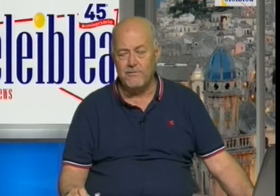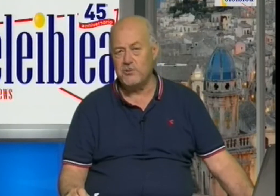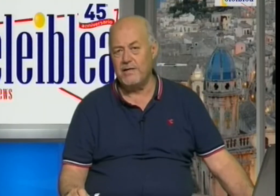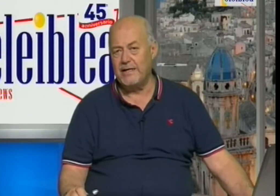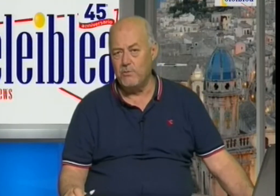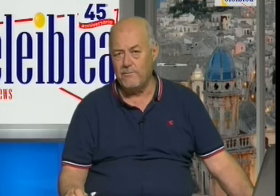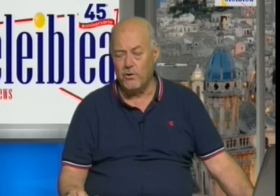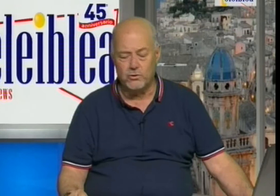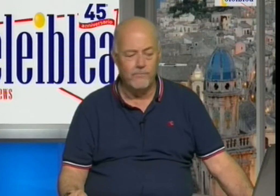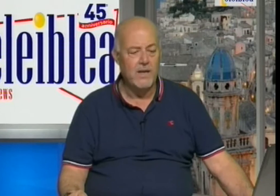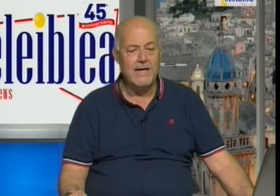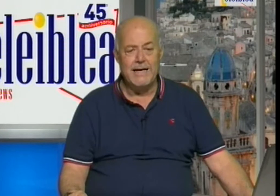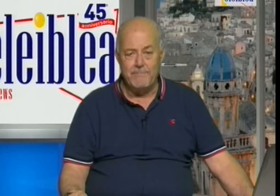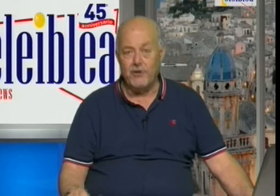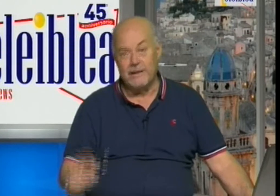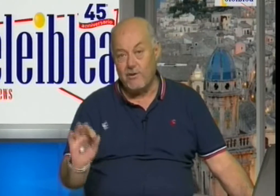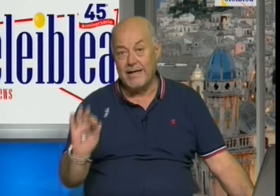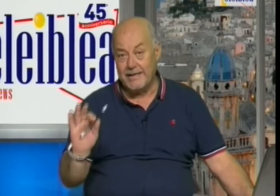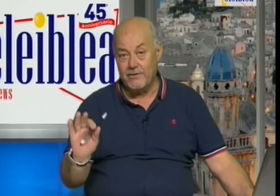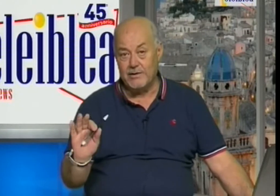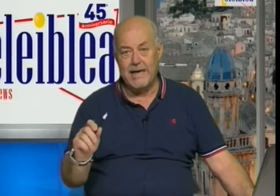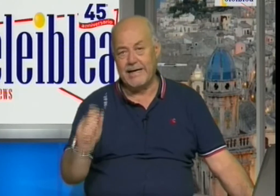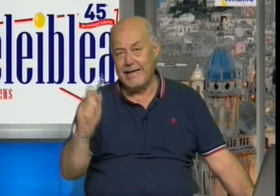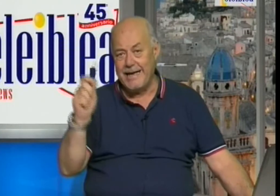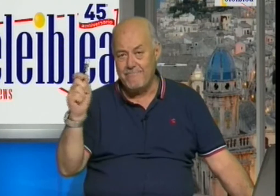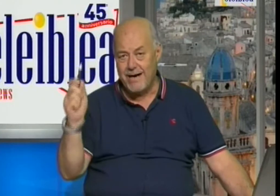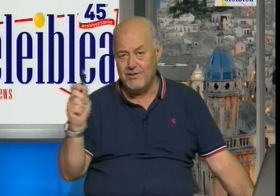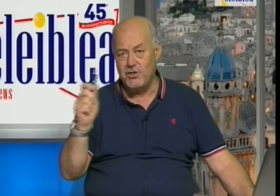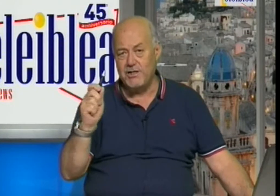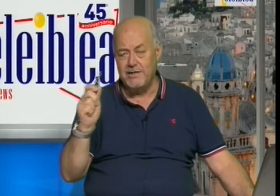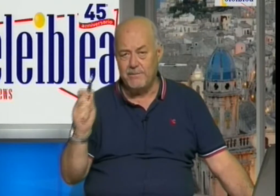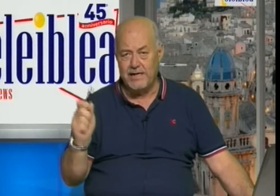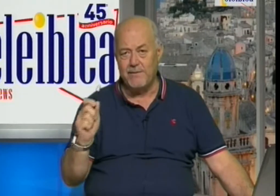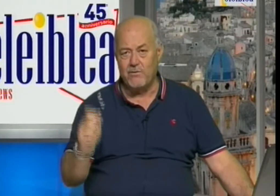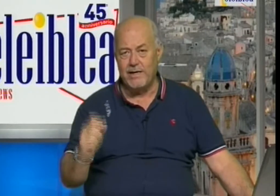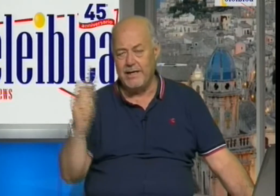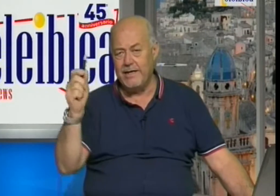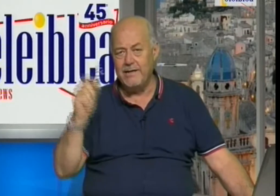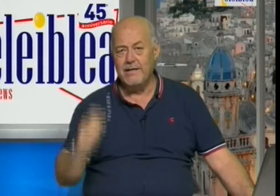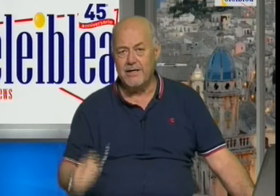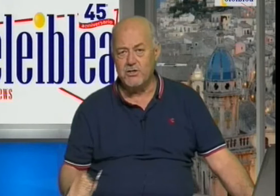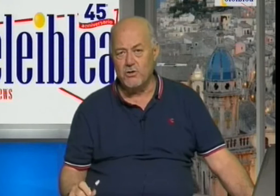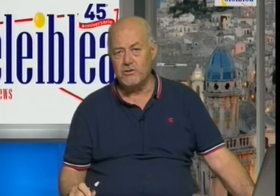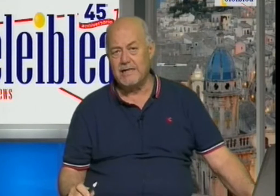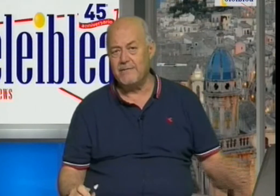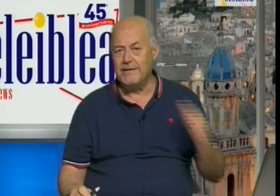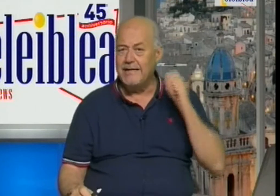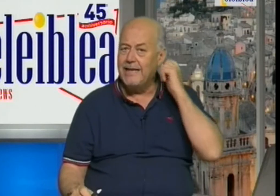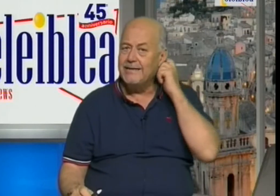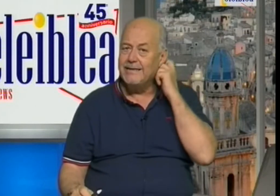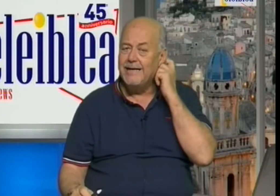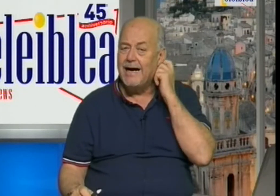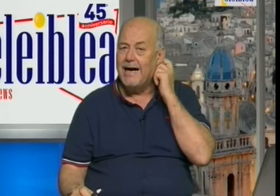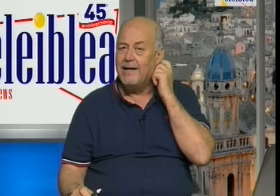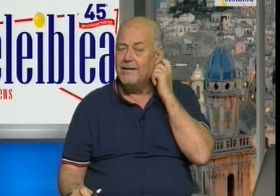argomento, vi faccio vedere due foto, però devo anche ricordare che le immagini di prima, quelle che ci sono state